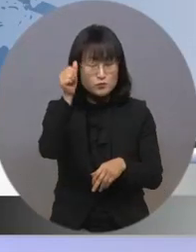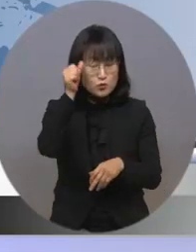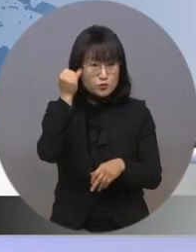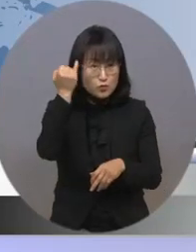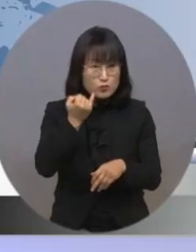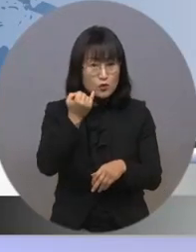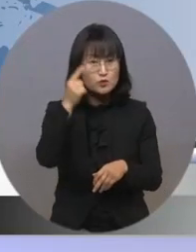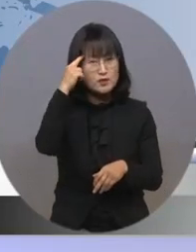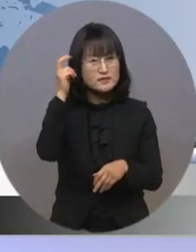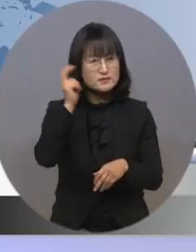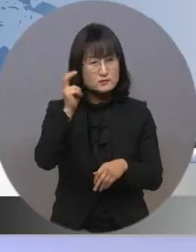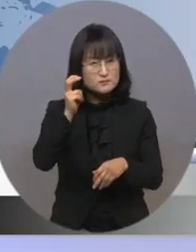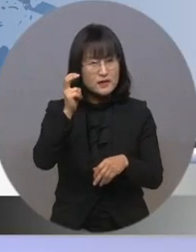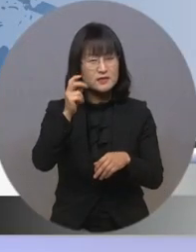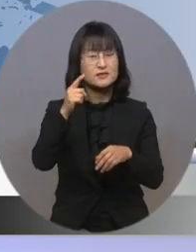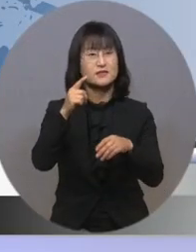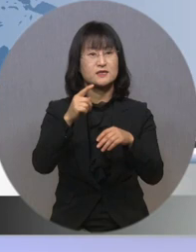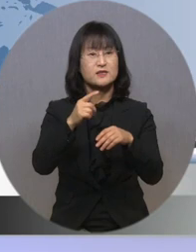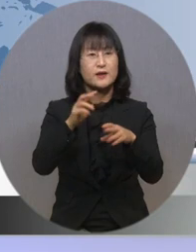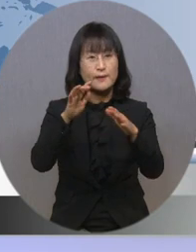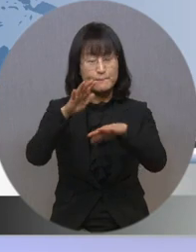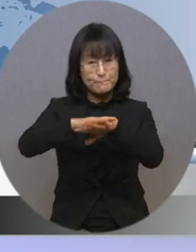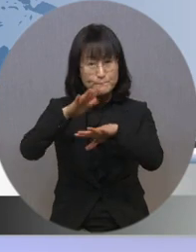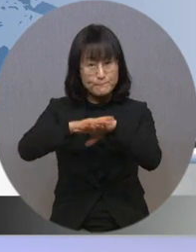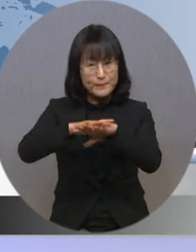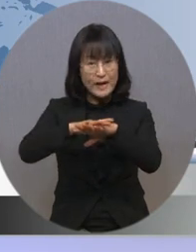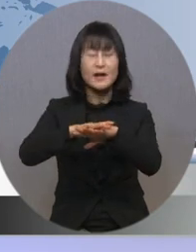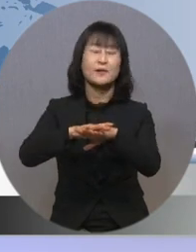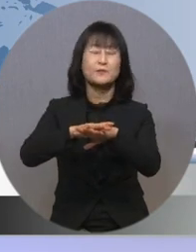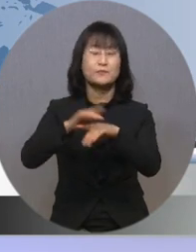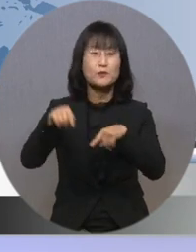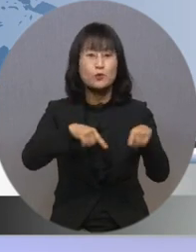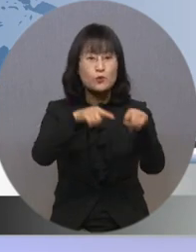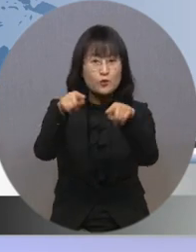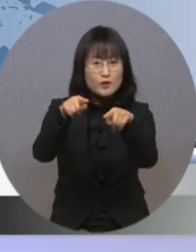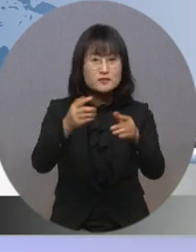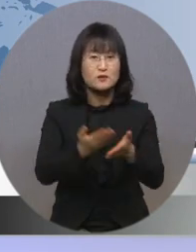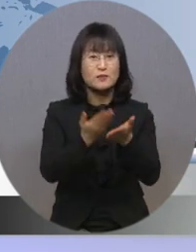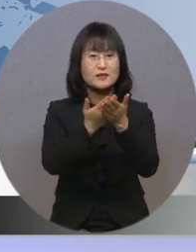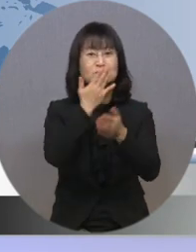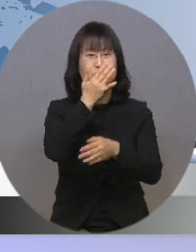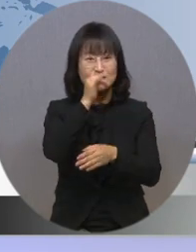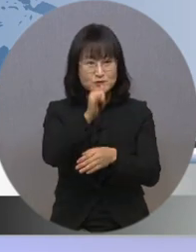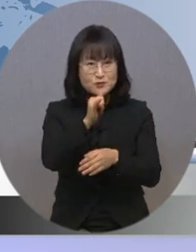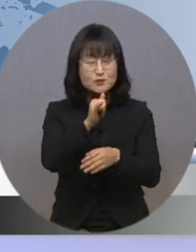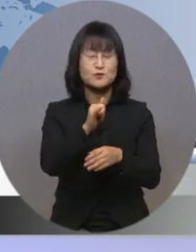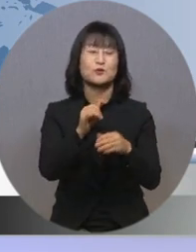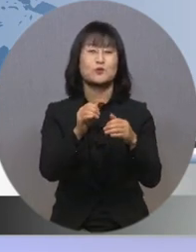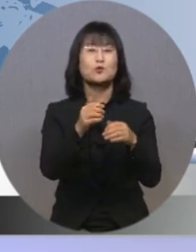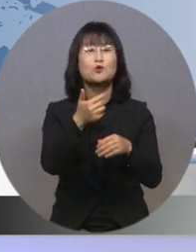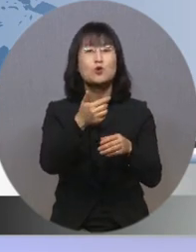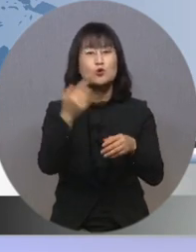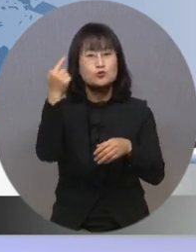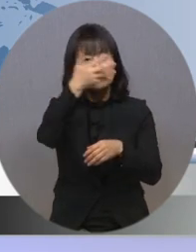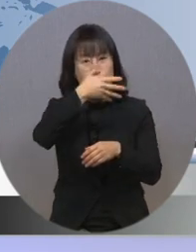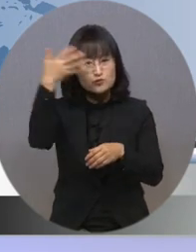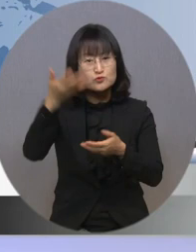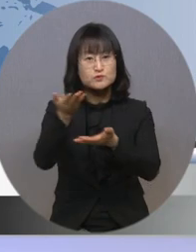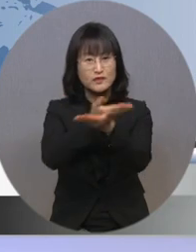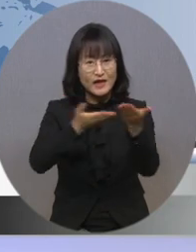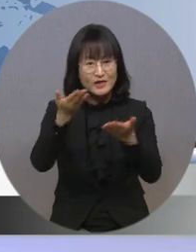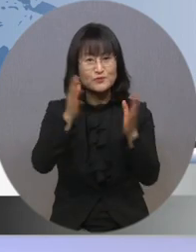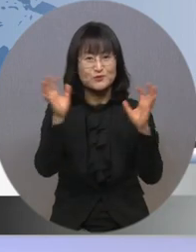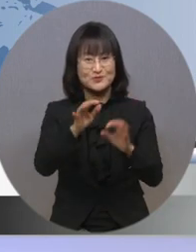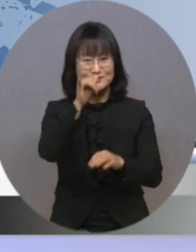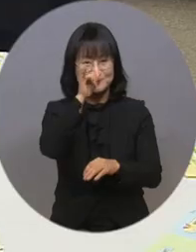통해 4차 산업 미래 인재로 성장할 수 있도록 돕는 꿈나눔 팜 발표회가 개최됐습니다. 박성용 기자가